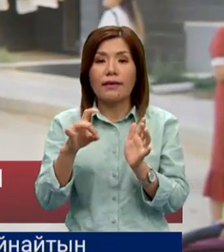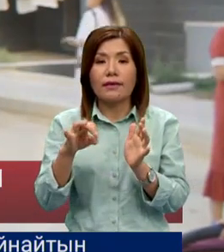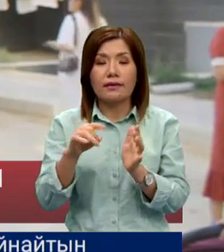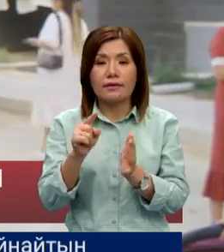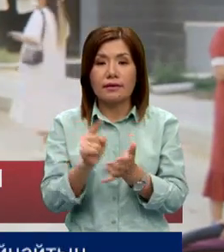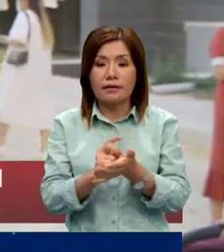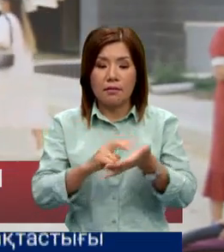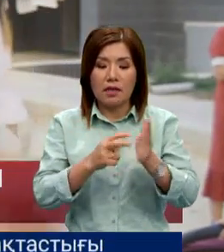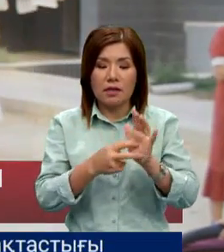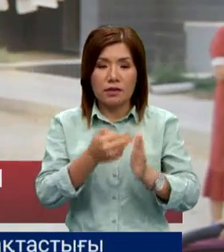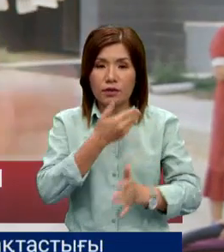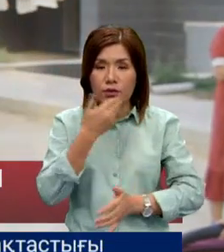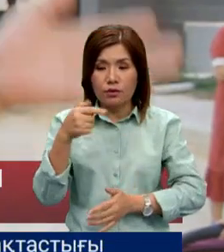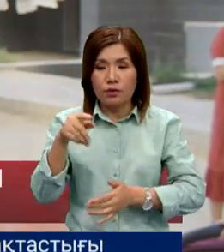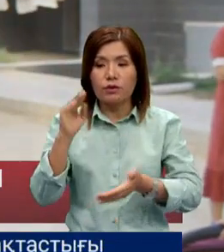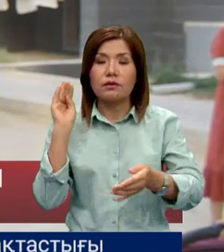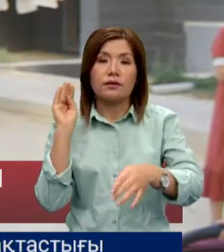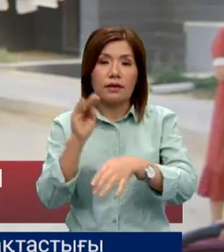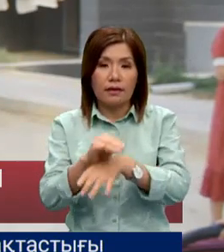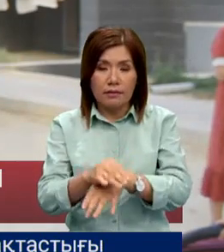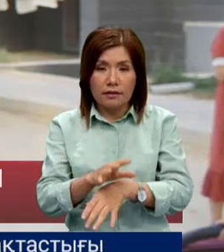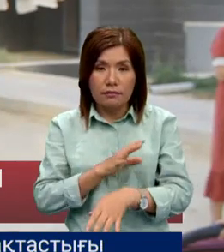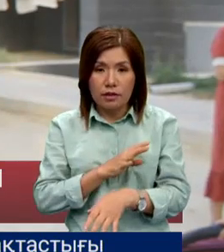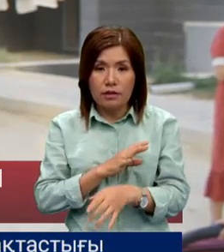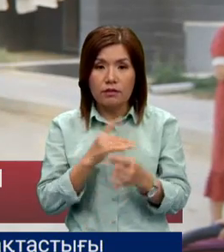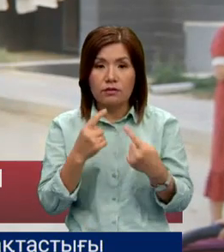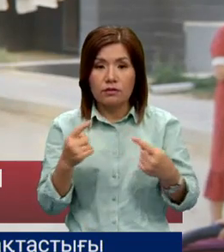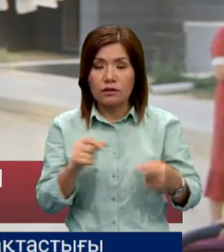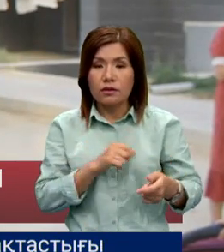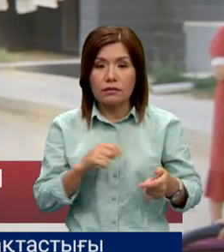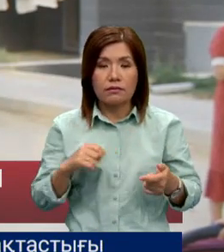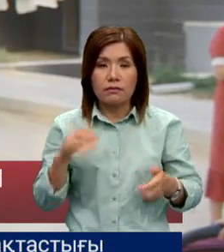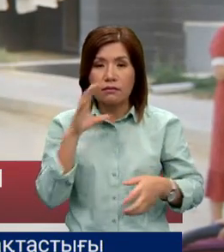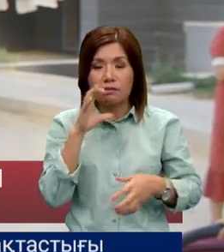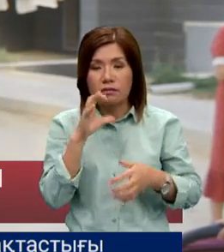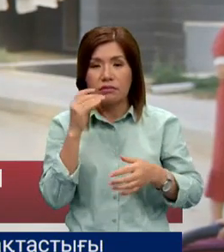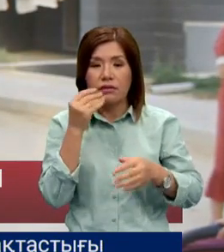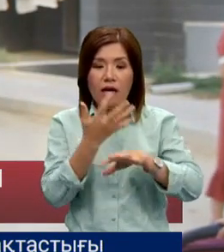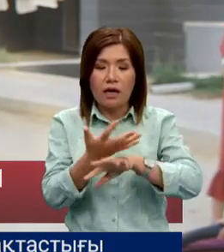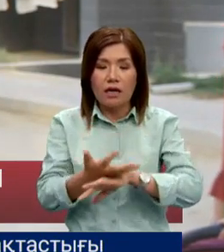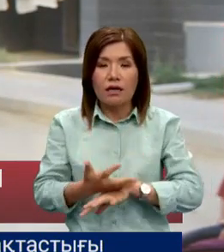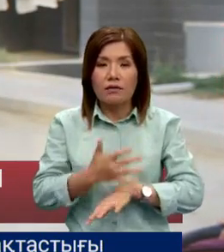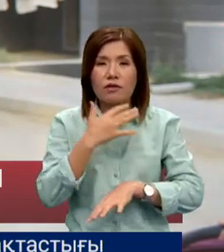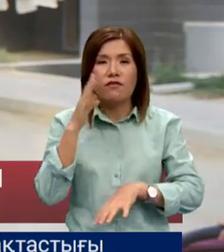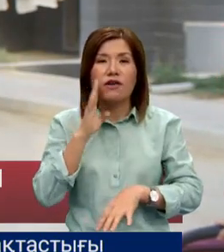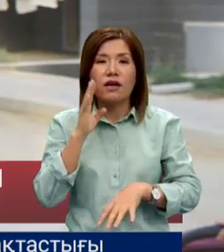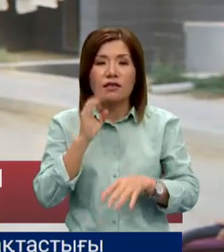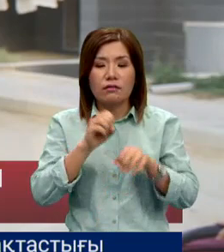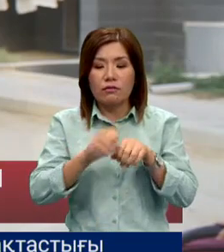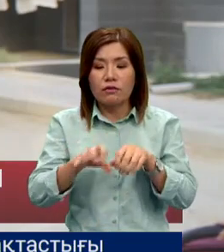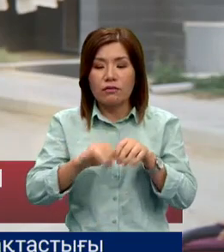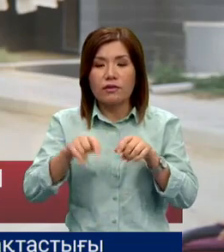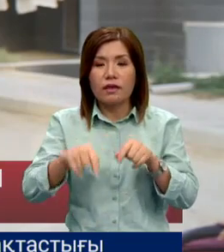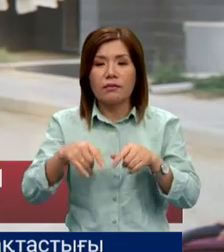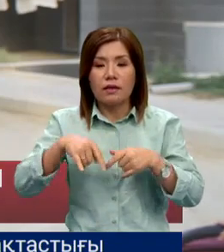неде жоқ дейді. А бұны салған, оған әрі лептісі не қаралмаған, конечно, қолын сағасын. Екінші сөз мына су ағарларына ағады, аққан су астына кетеді